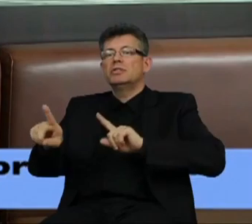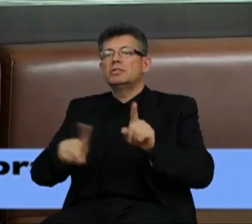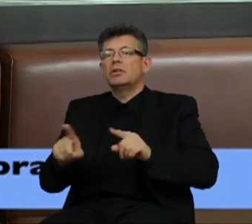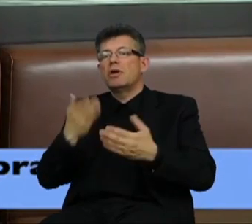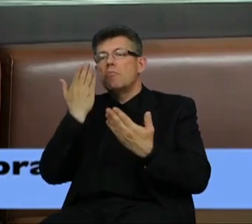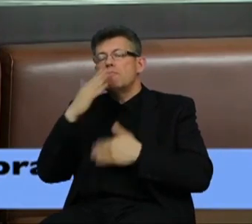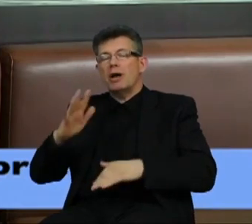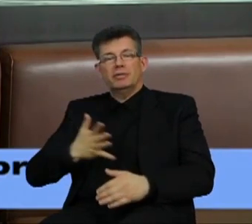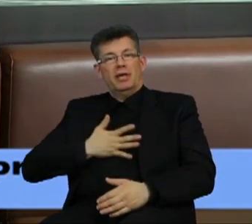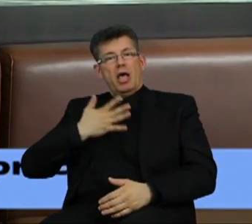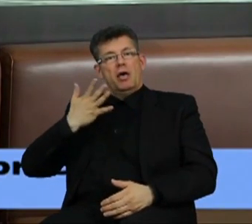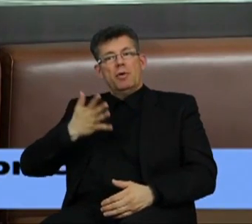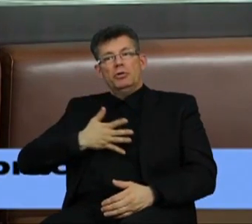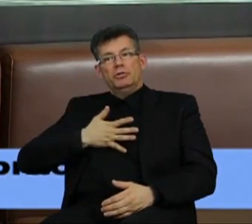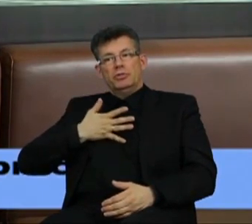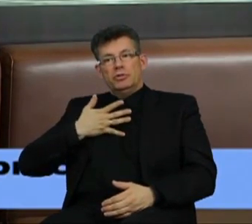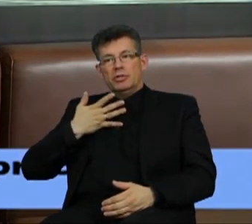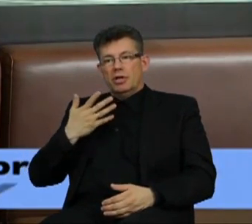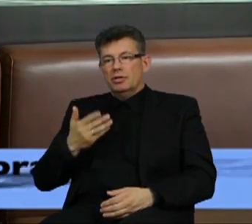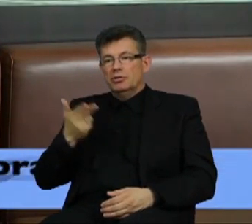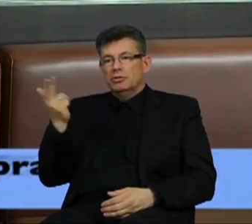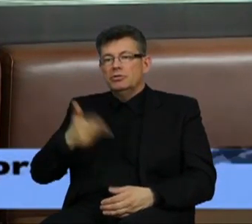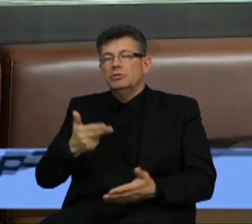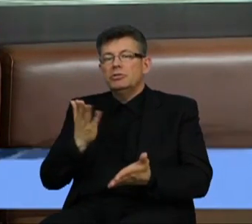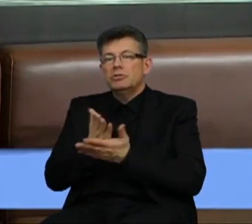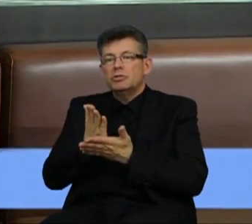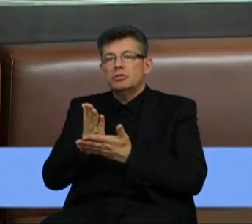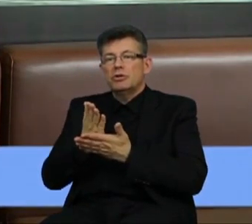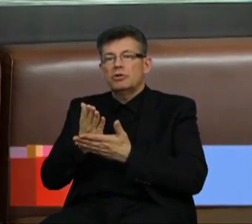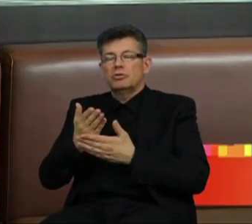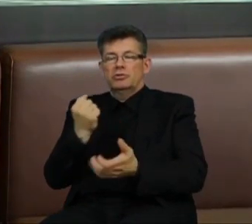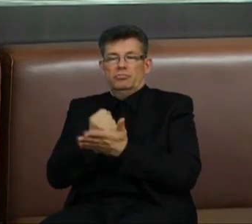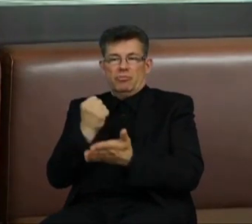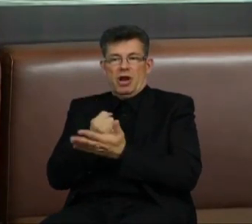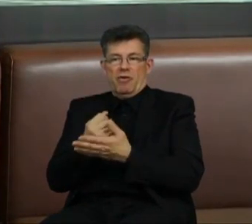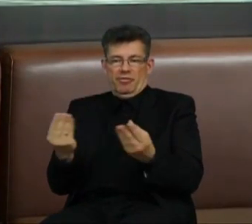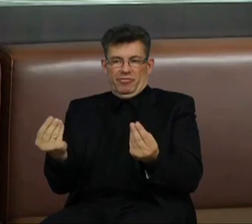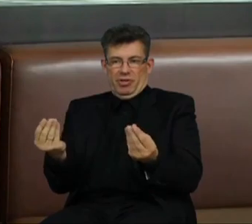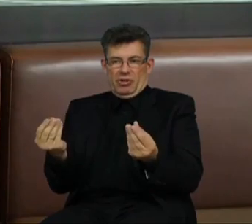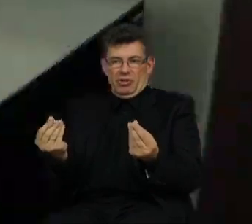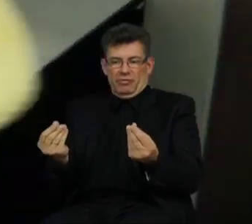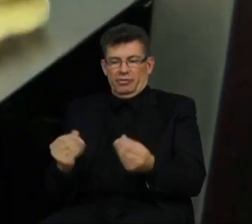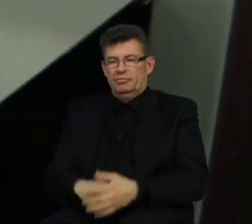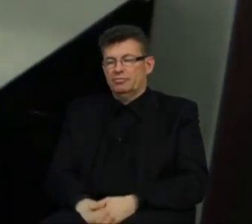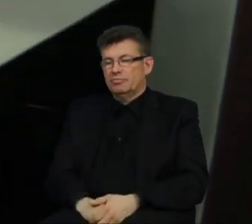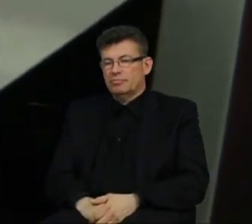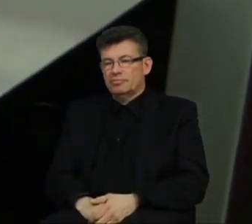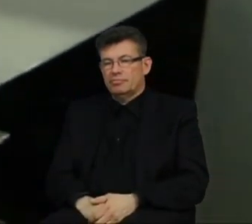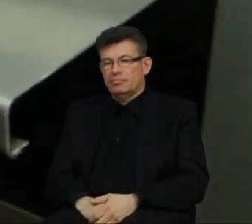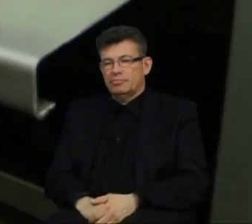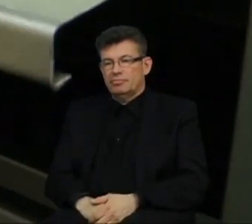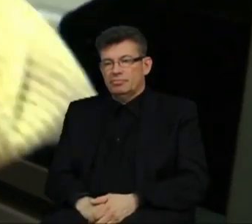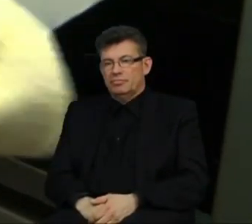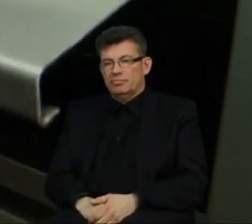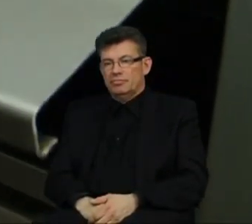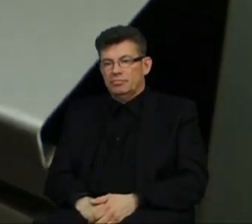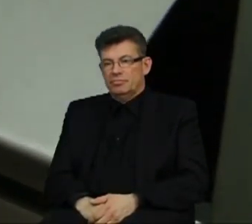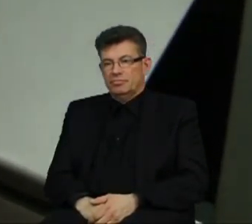bardziej emocjonalnie, niech powiedzmy jakiekolwiek sprawy związane z finansami.